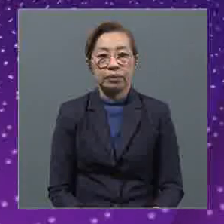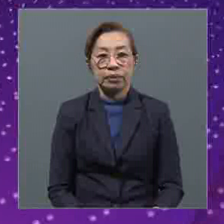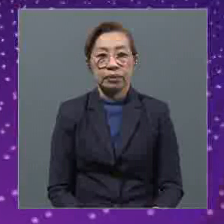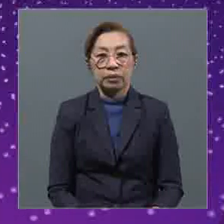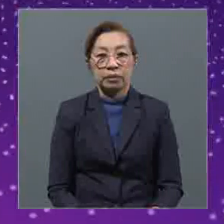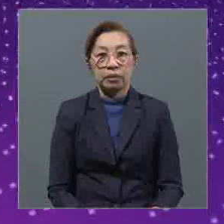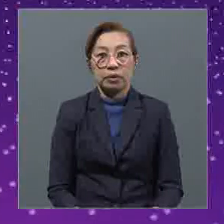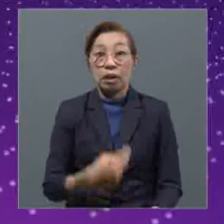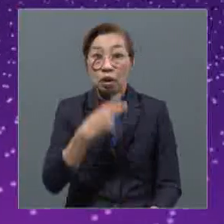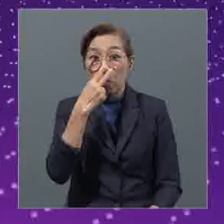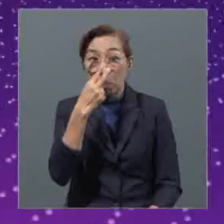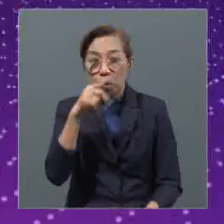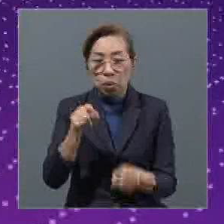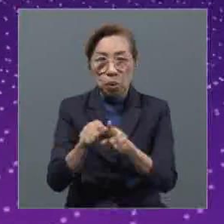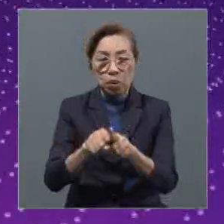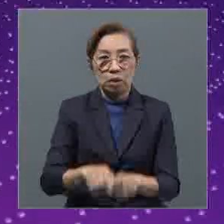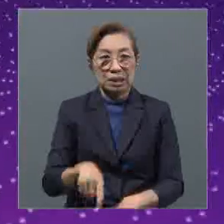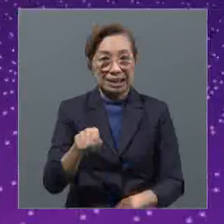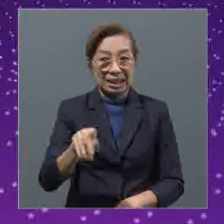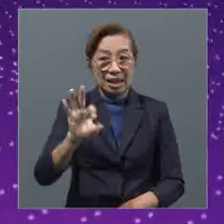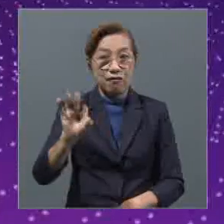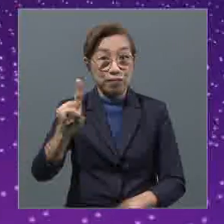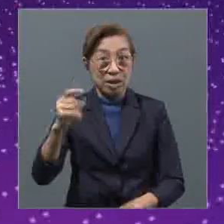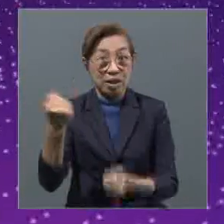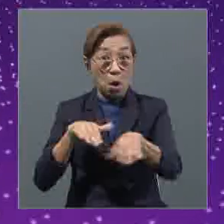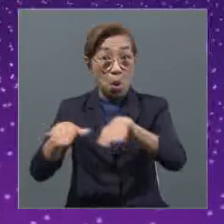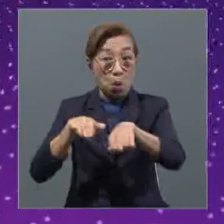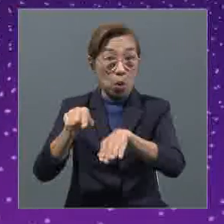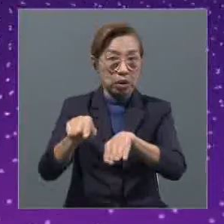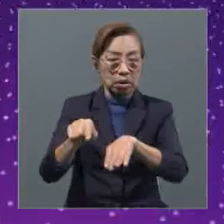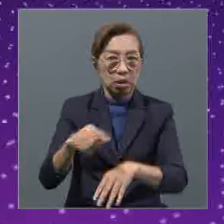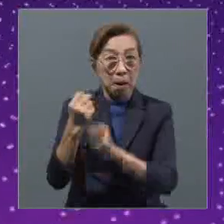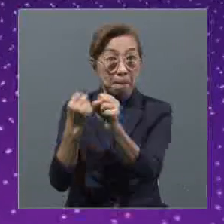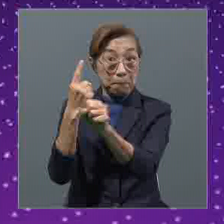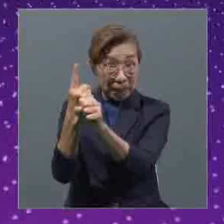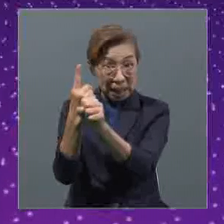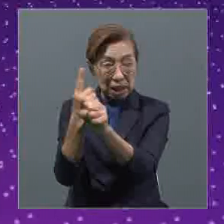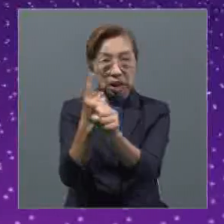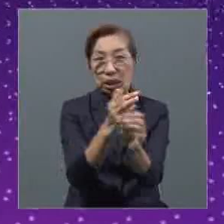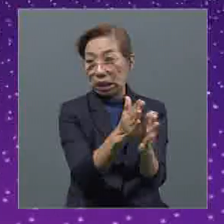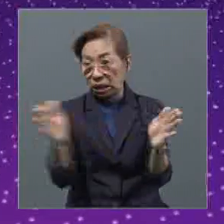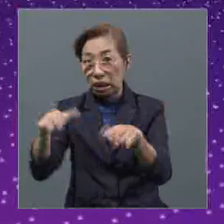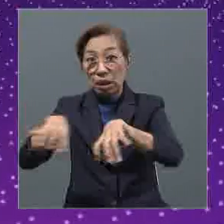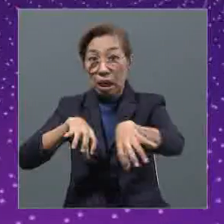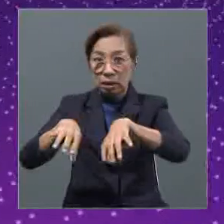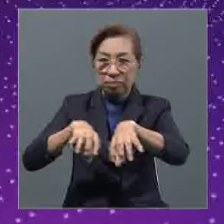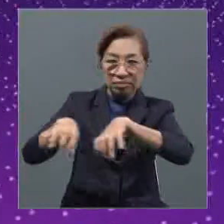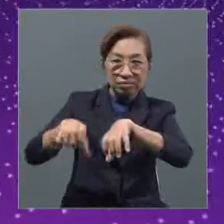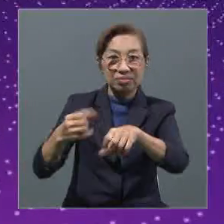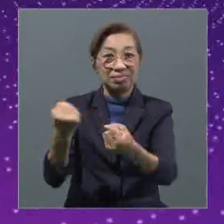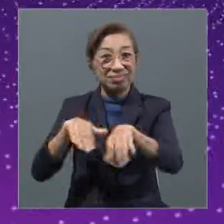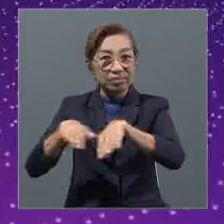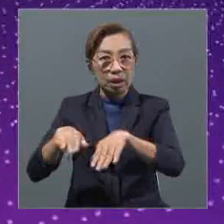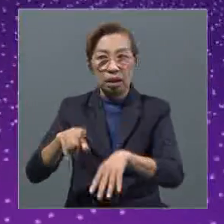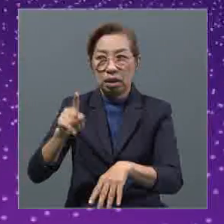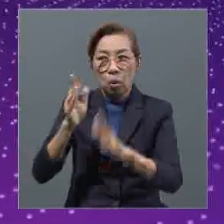พอเรามาเทียบสเกลใหญ่ในระดับฟอร์มูล่าวันซึ่งปีหนึ่งมีคนดูประมาณ 1,500 ล้าน 1,500 ล้านคนเนี่ยนะครับต